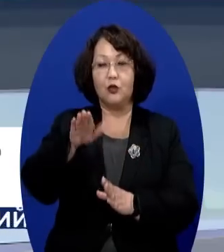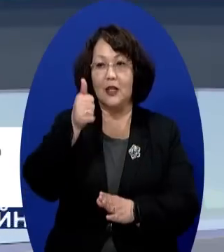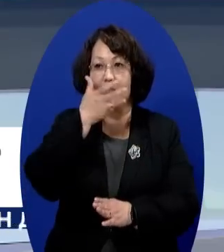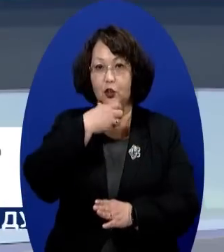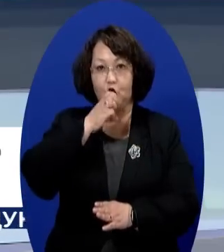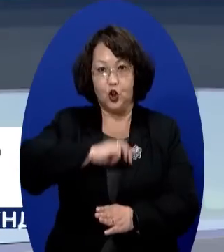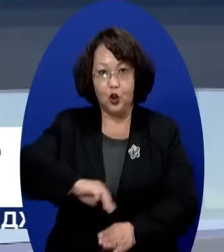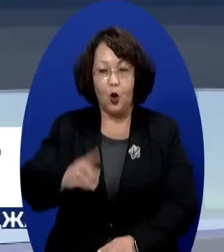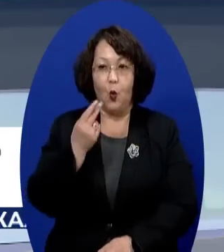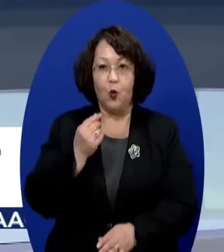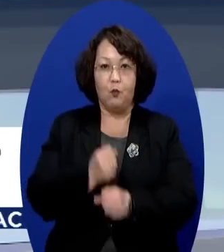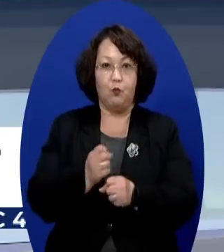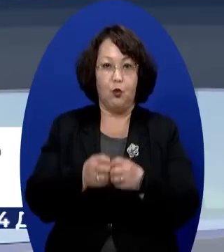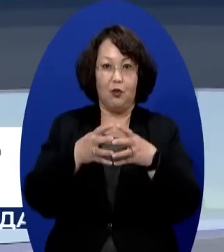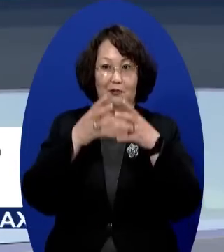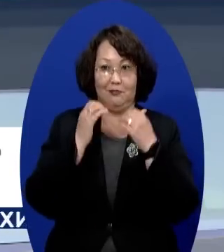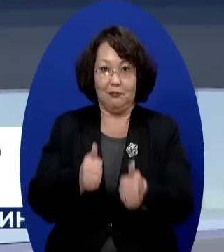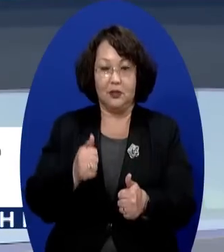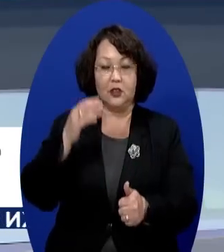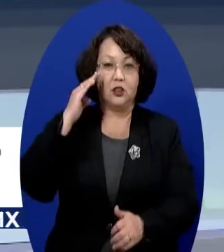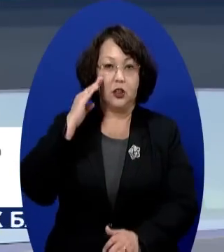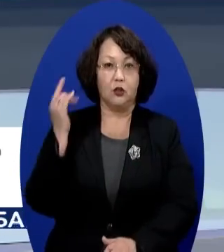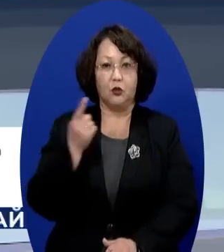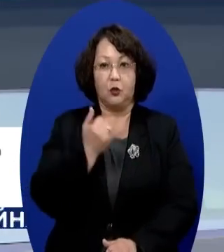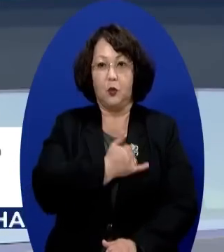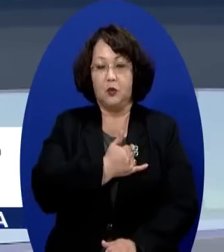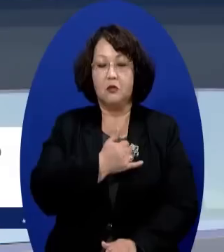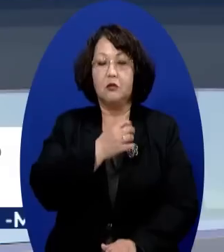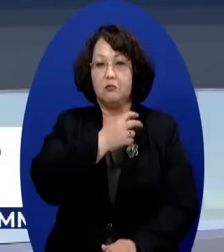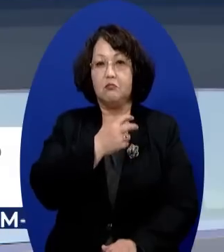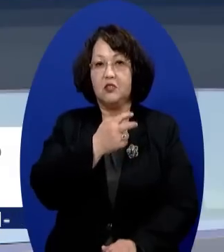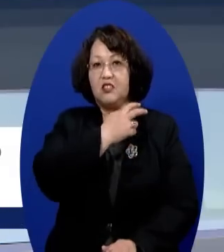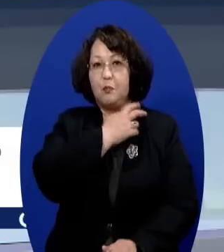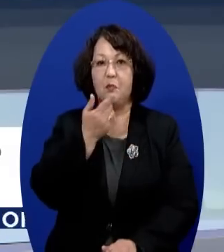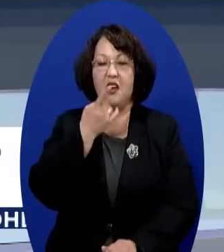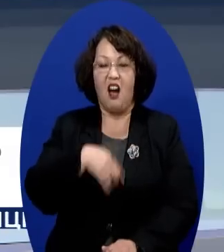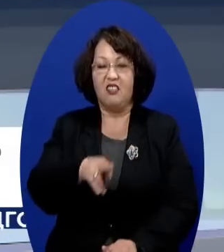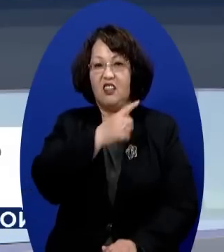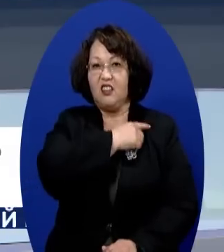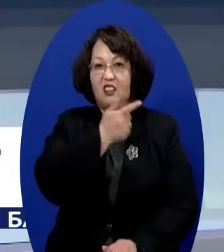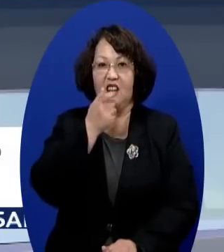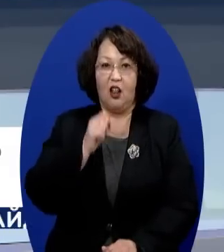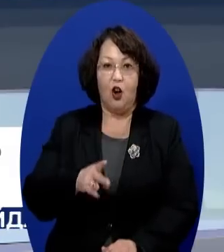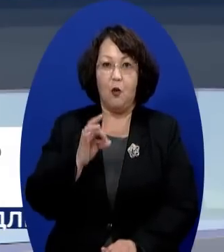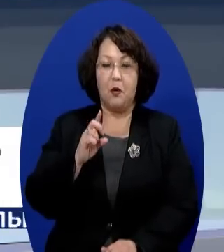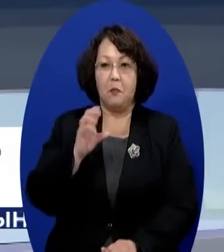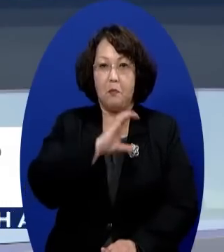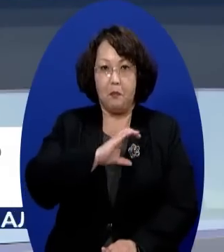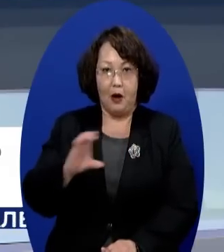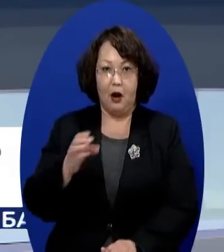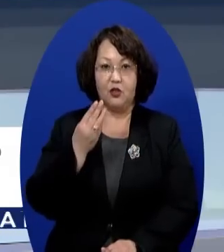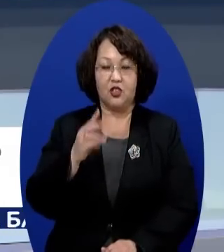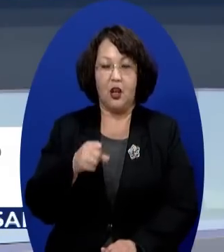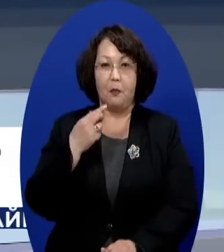албан хаагчдад цэргийн дээд цол хүртэж төрийн одон медалаар шагналаа. Бригадын генерал цолоор онцгой эдлийн ерөнхий газрын тэргүүн дэд дарга бөгөөд штабын